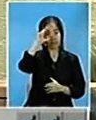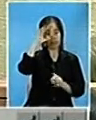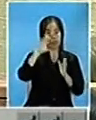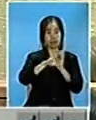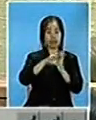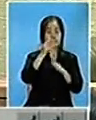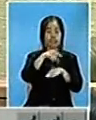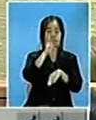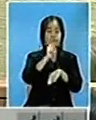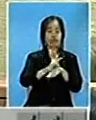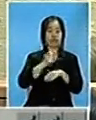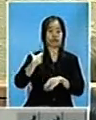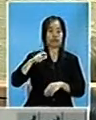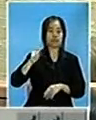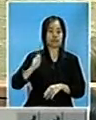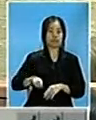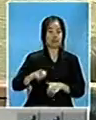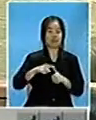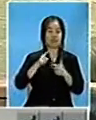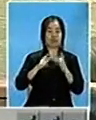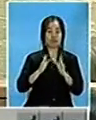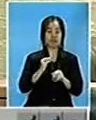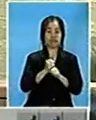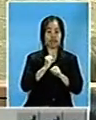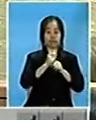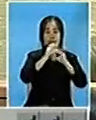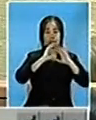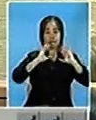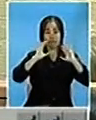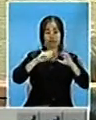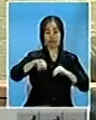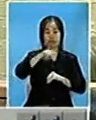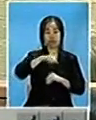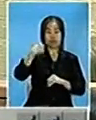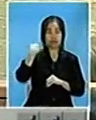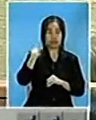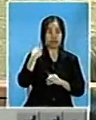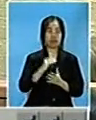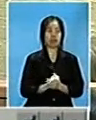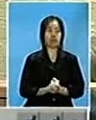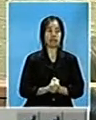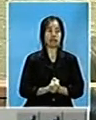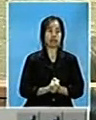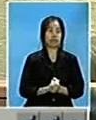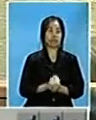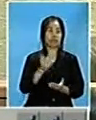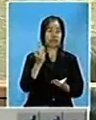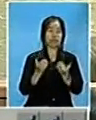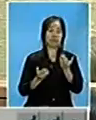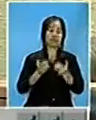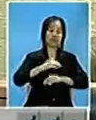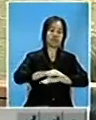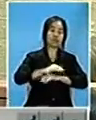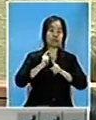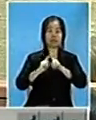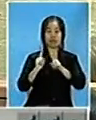ประธานตุลาการรัฐธรรมนูญรูปข้าราชการในนี้ท่านก็ใฝ่ห้างบ้างตามอัธยาศัยท่านก็